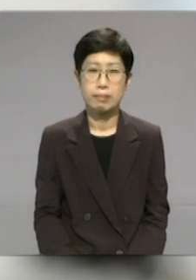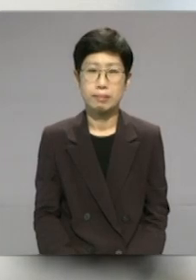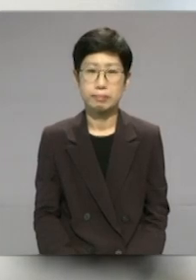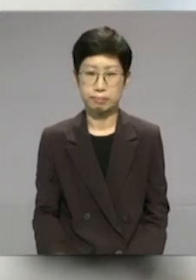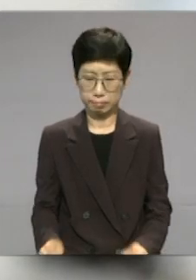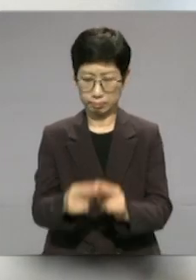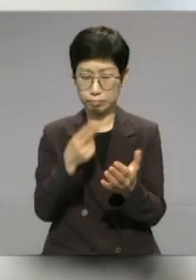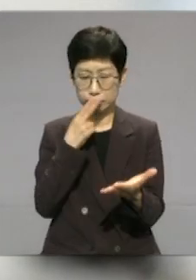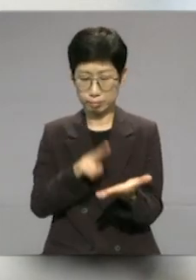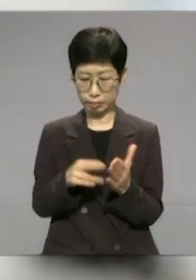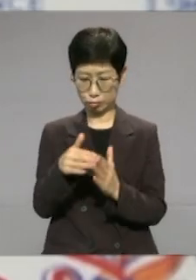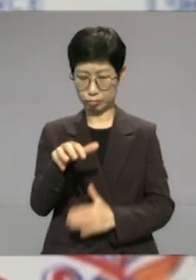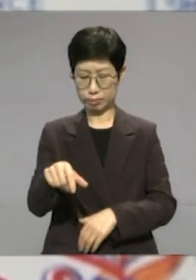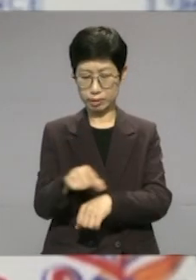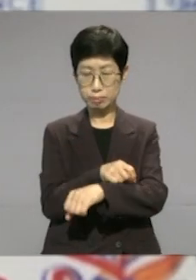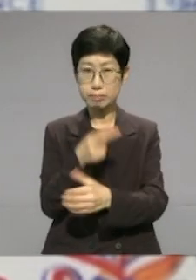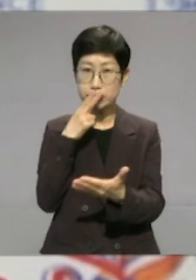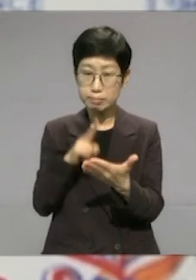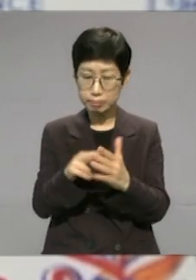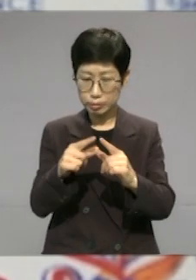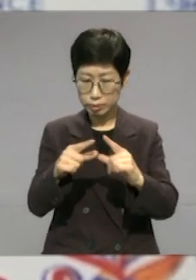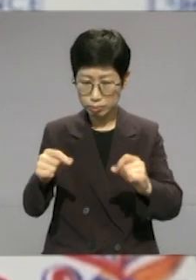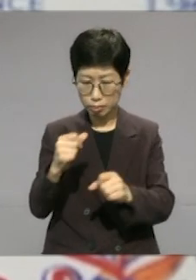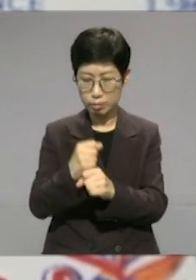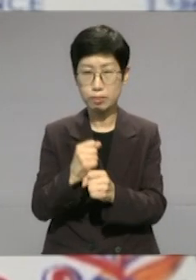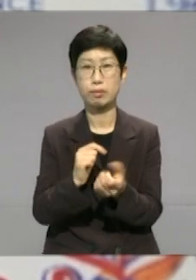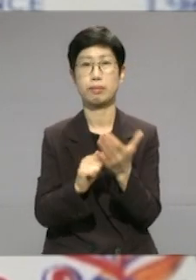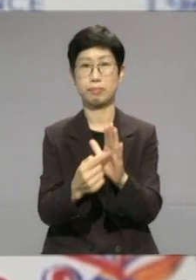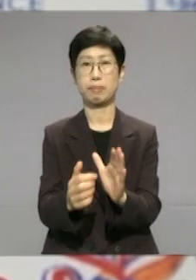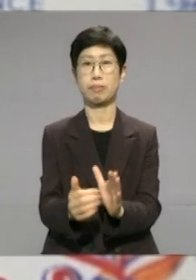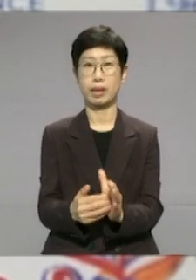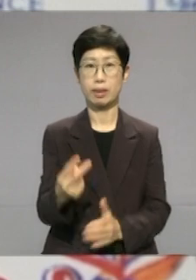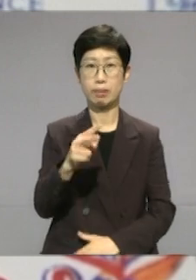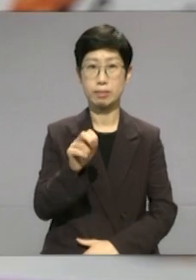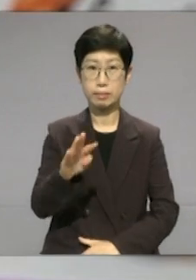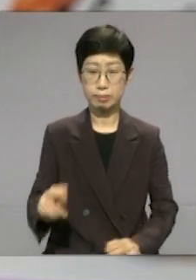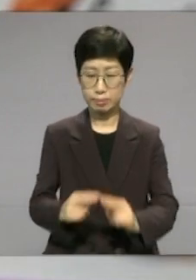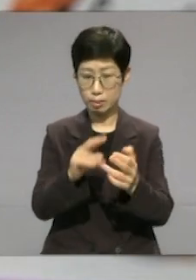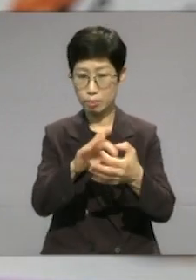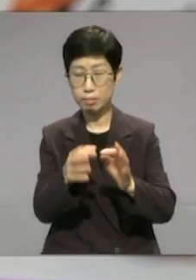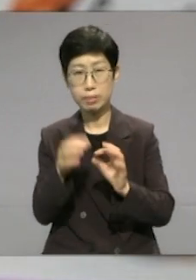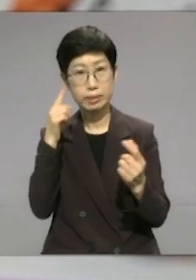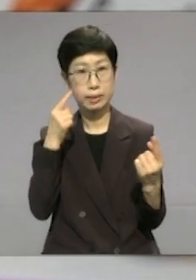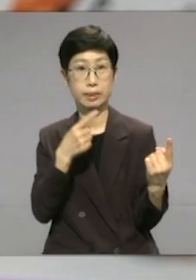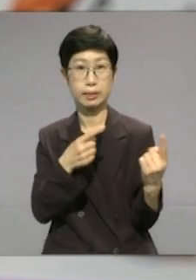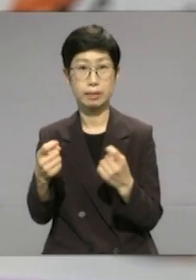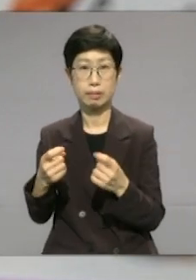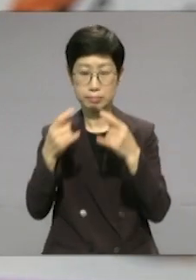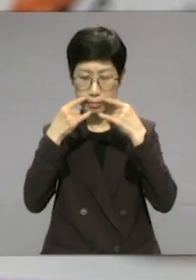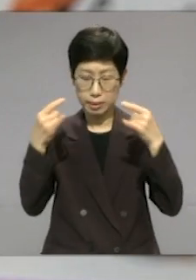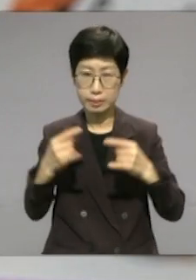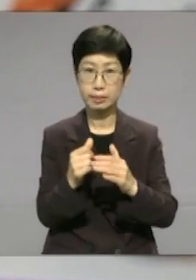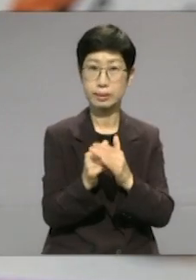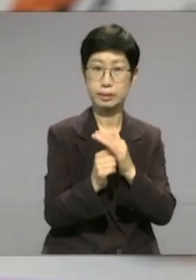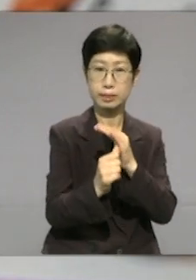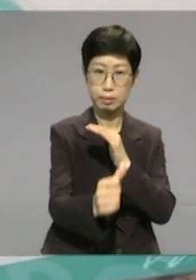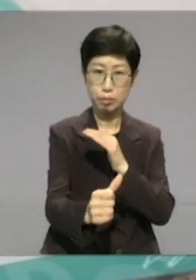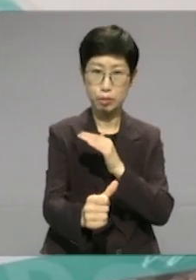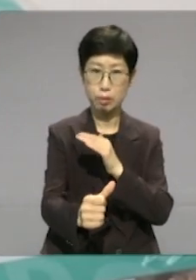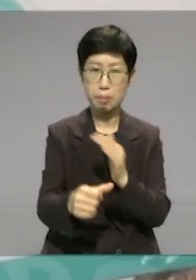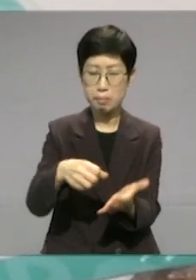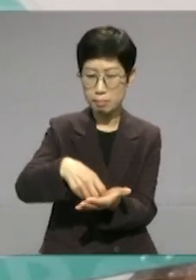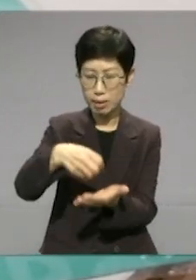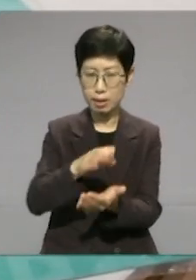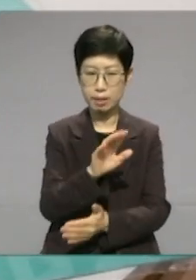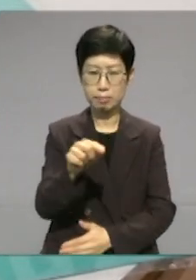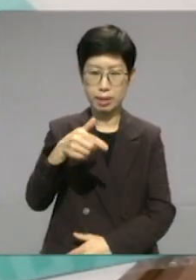파리 우체국에서 특별한 우표가 출시됐습니다. 2024 파리 올림픽을 기념하여 프랑스 상징인 바게트 그림이